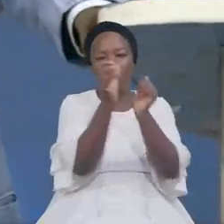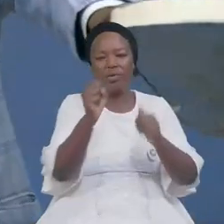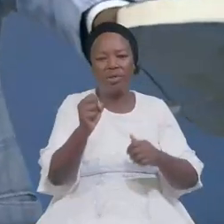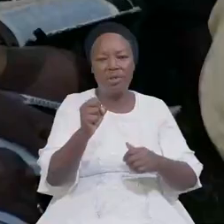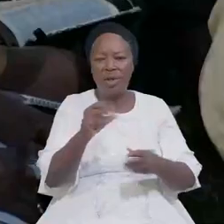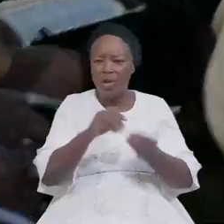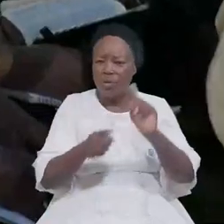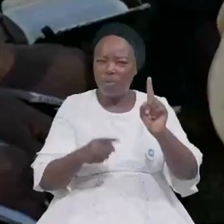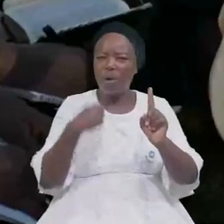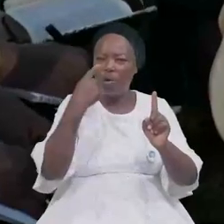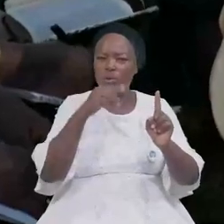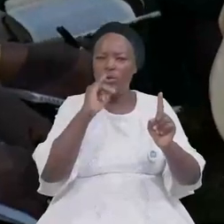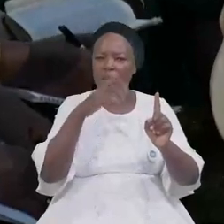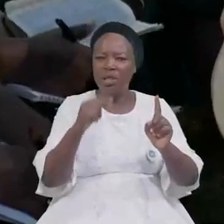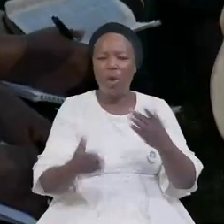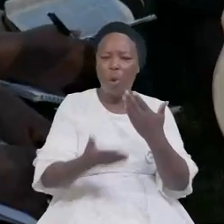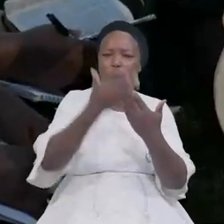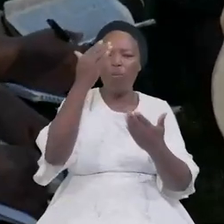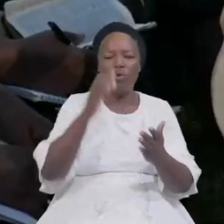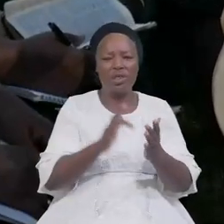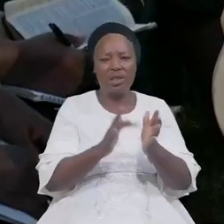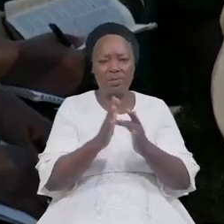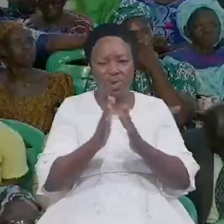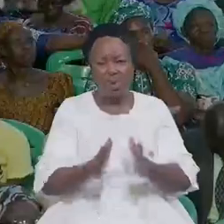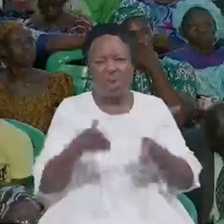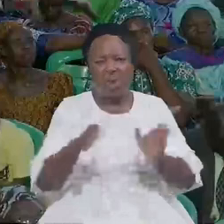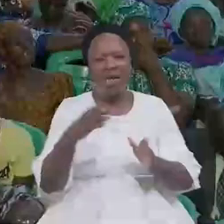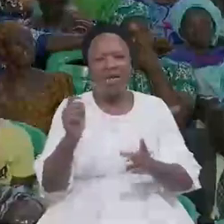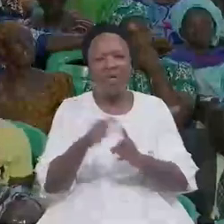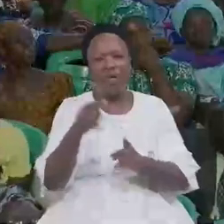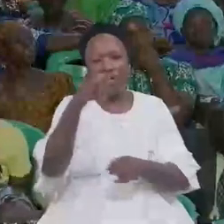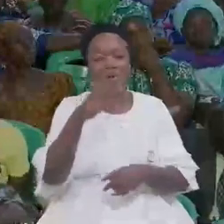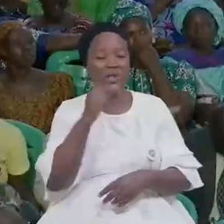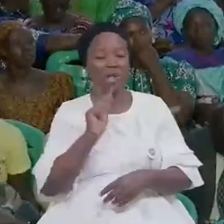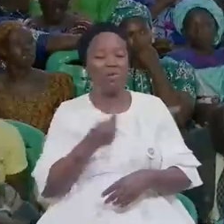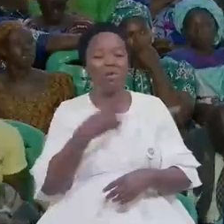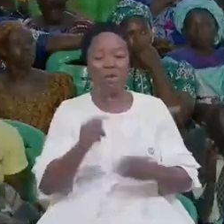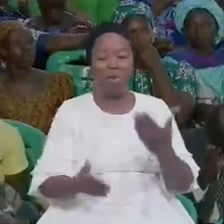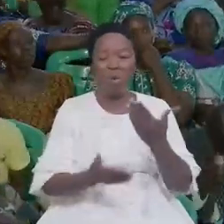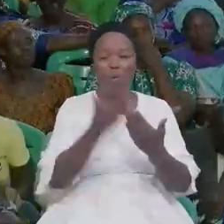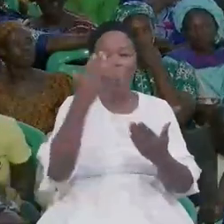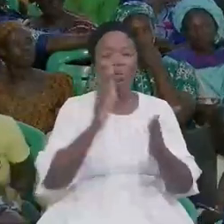Qui est le cassis chrétien que la parole de Dieu nous en parle?